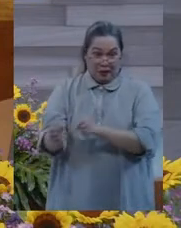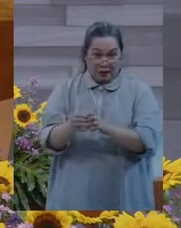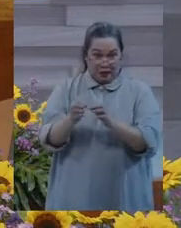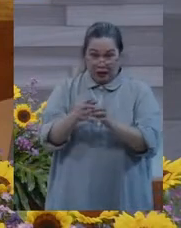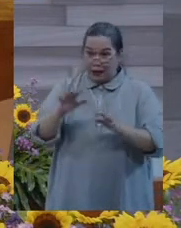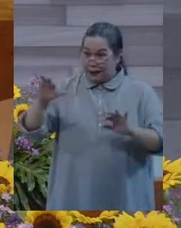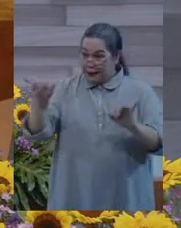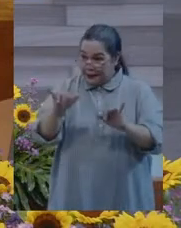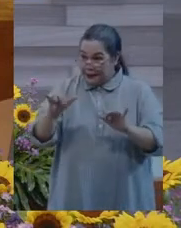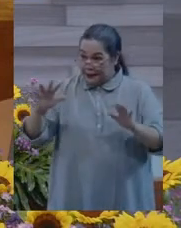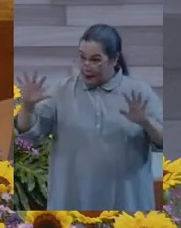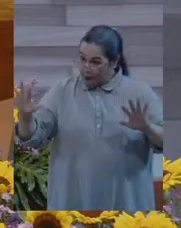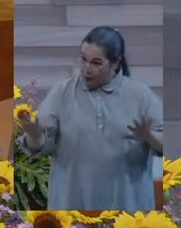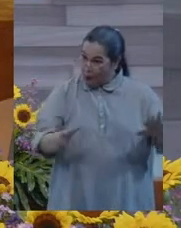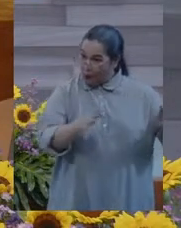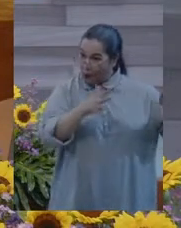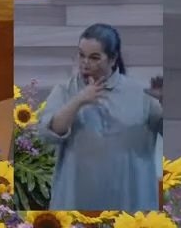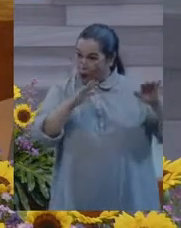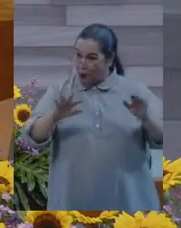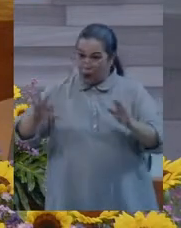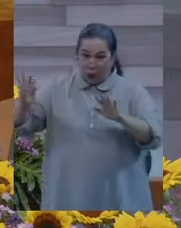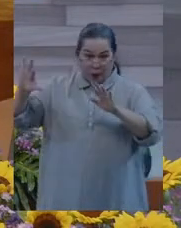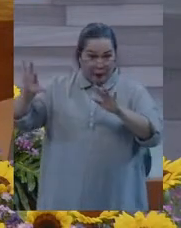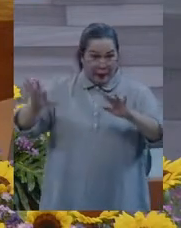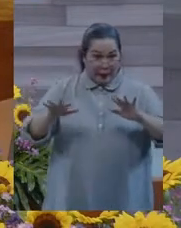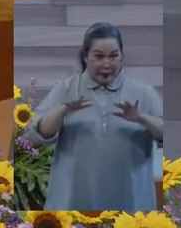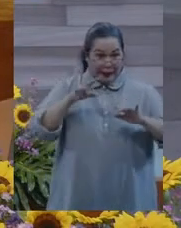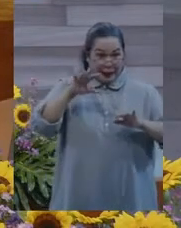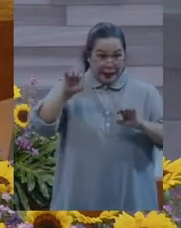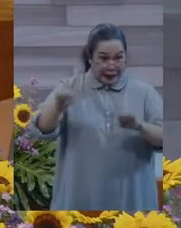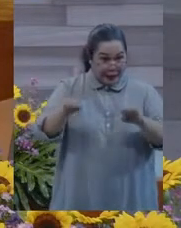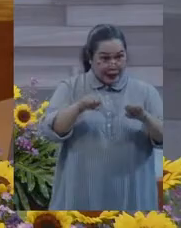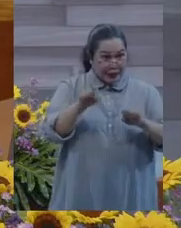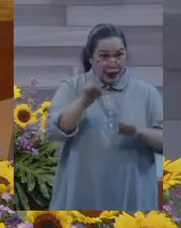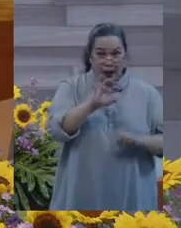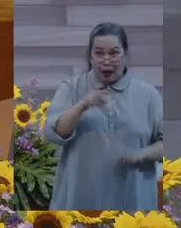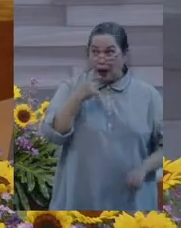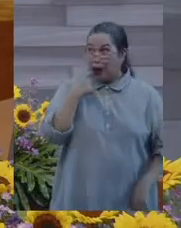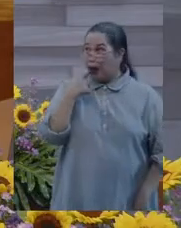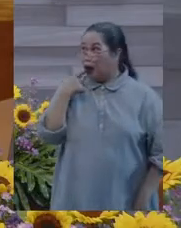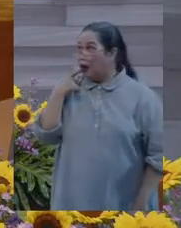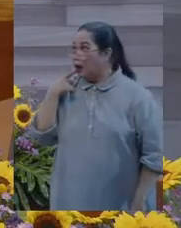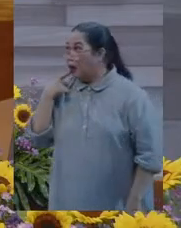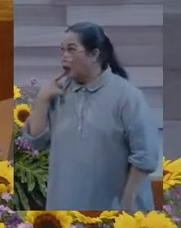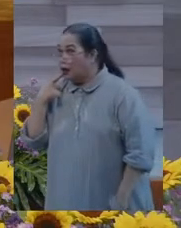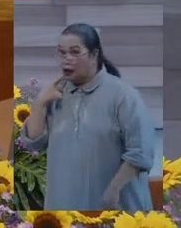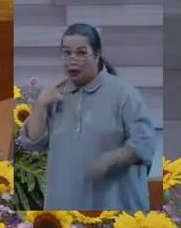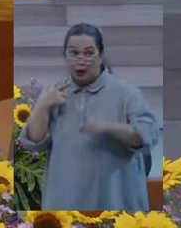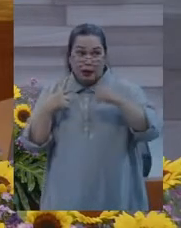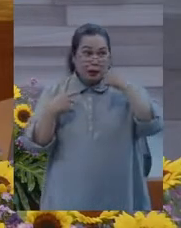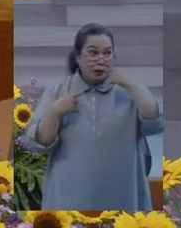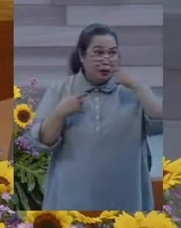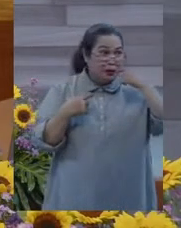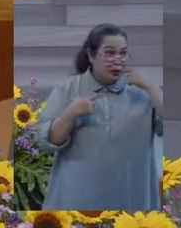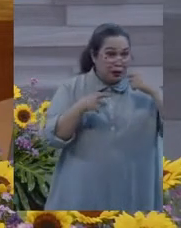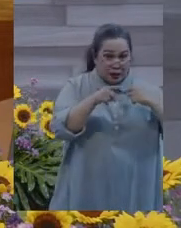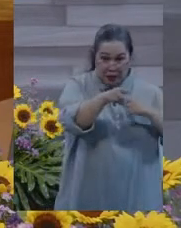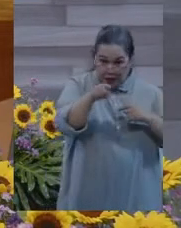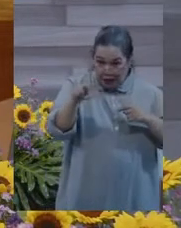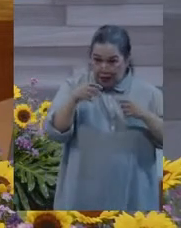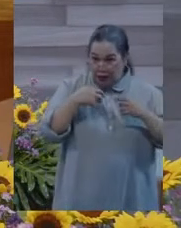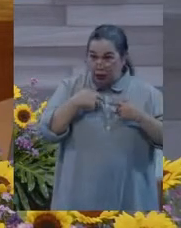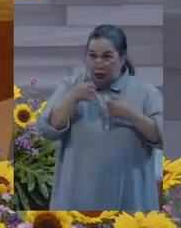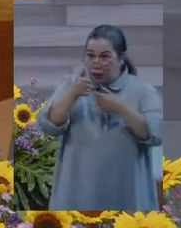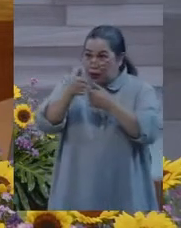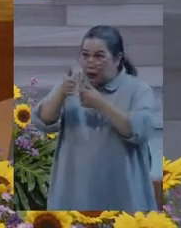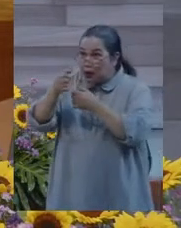of the sea. Paalo-nalo lang sila kung anong usong doktrina, yun ang ipinapangaral. Kung anong usong style of